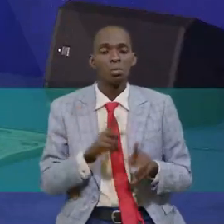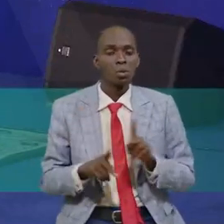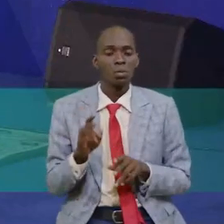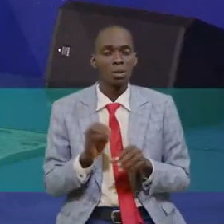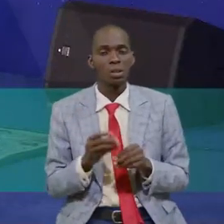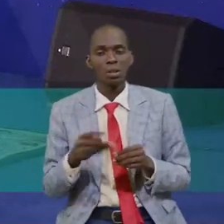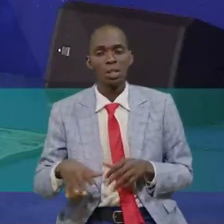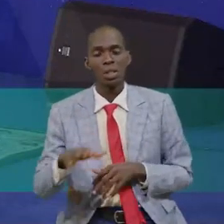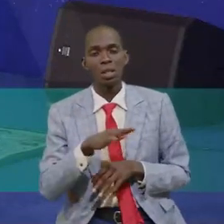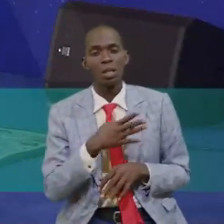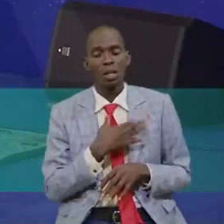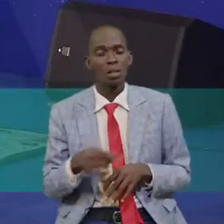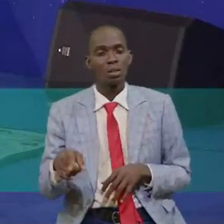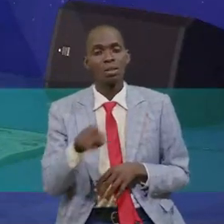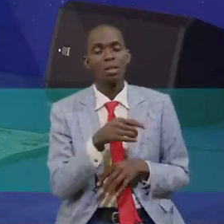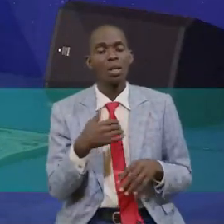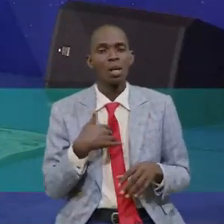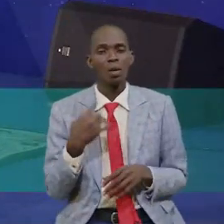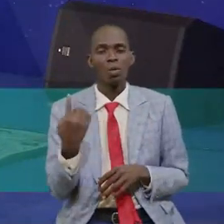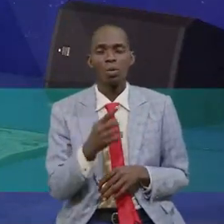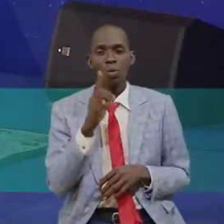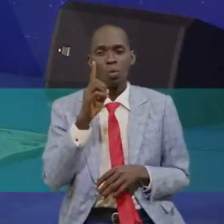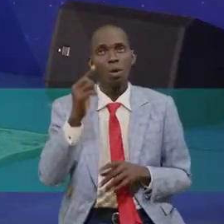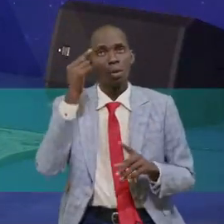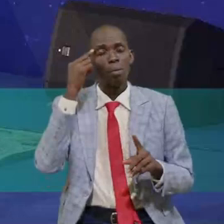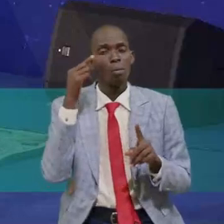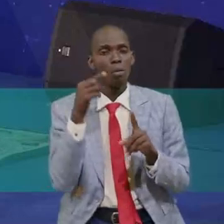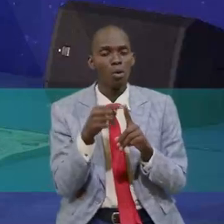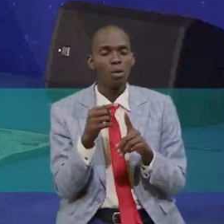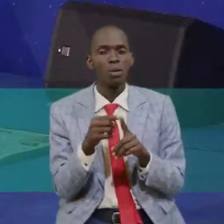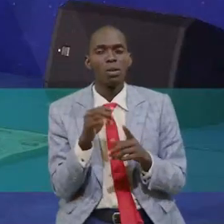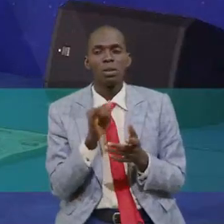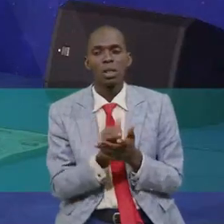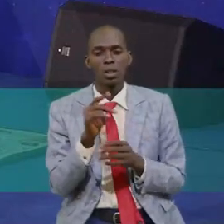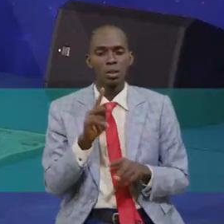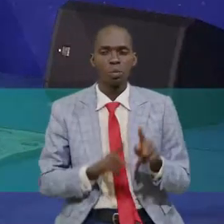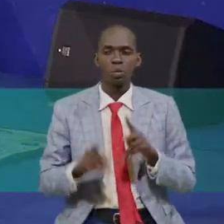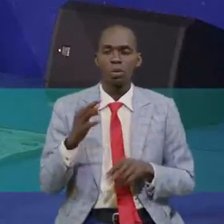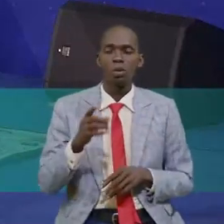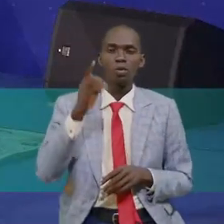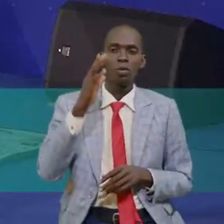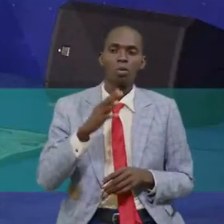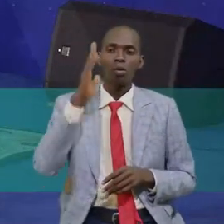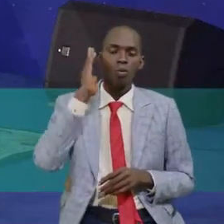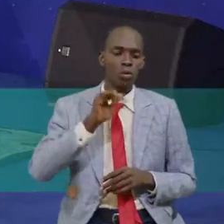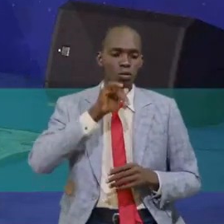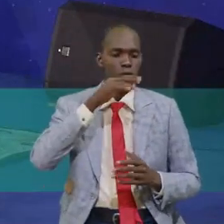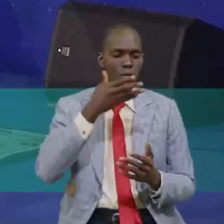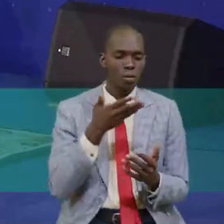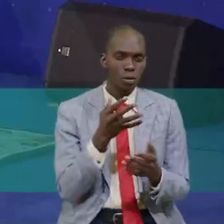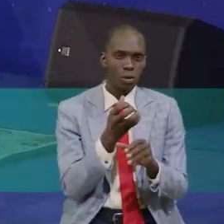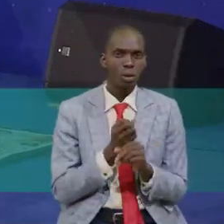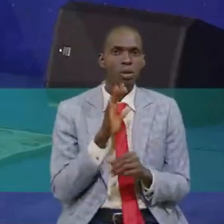ont un seul objectif. Le peuple de Dieu n'arrive pas